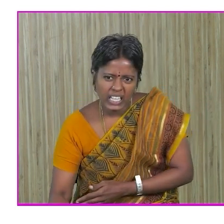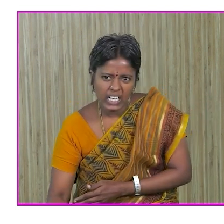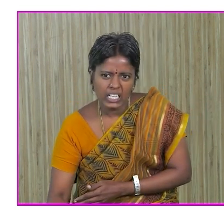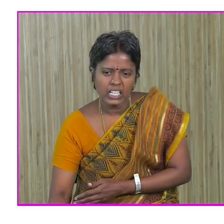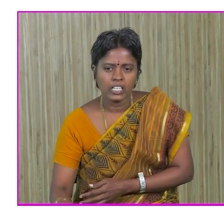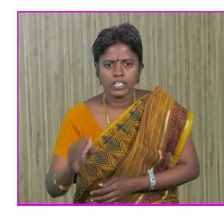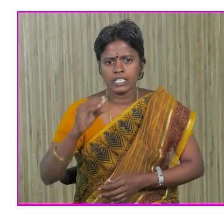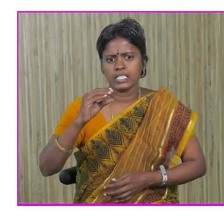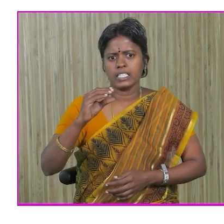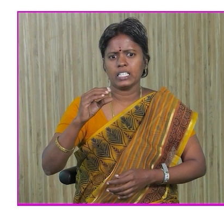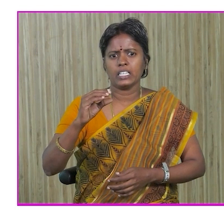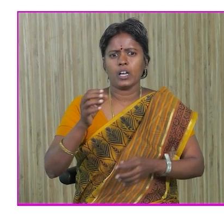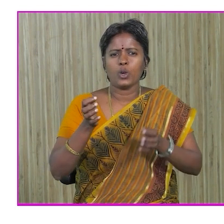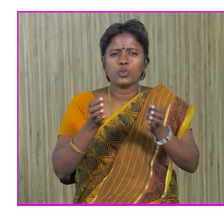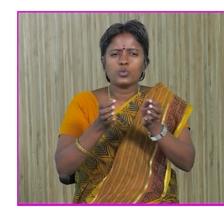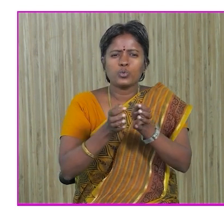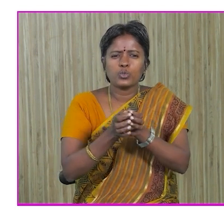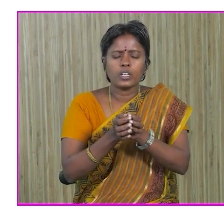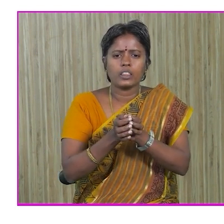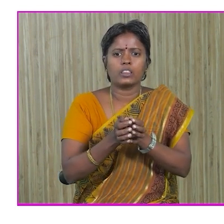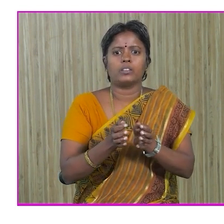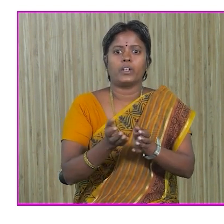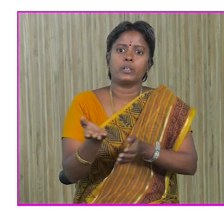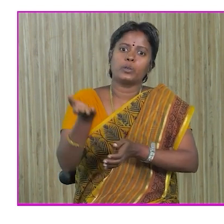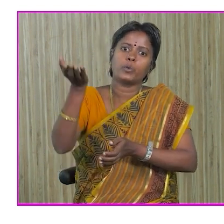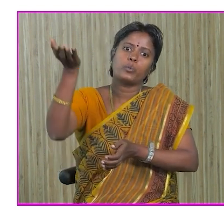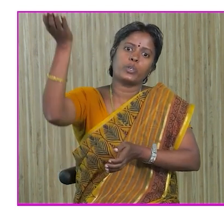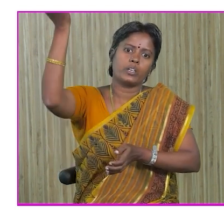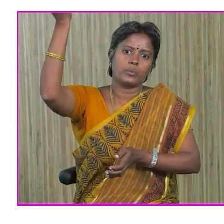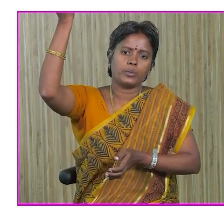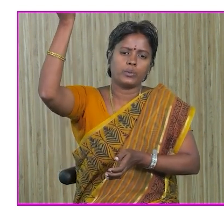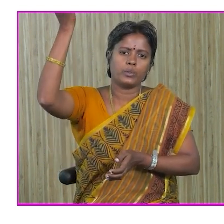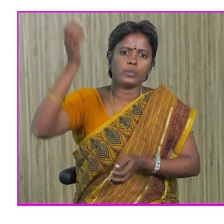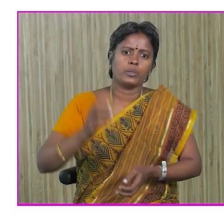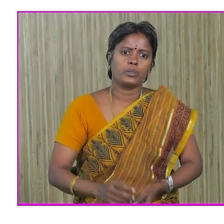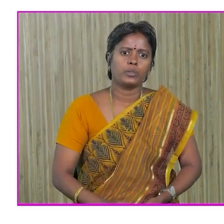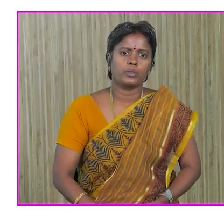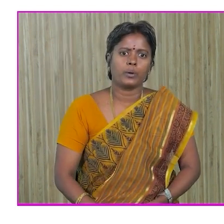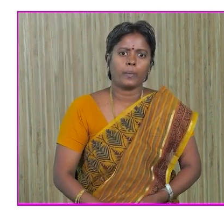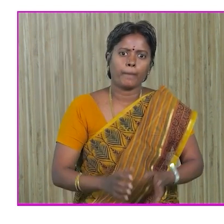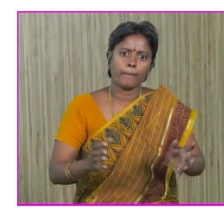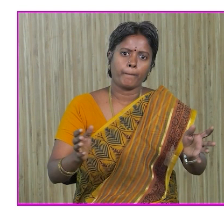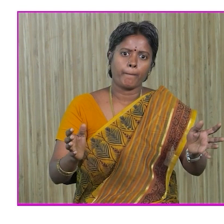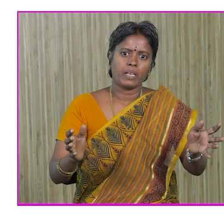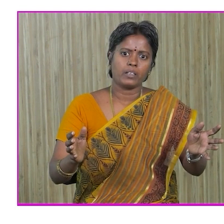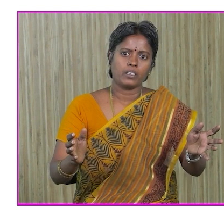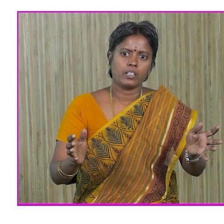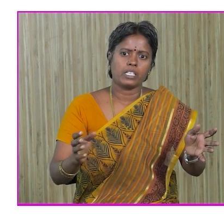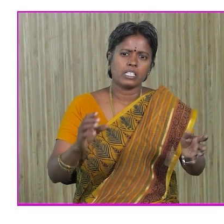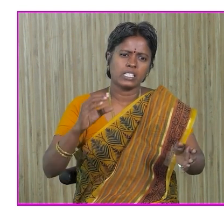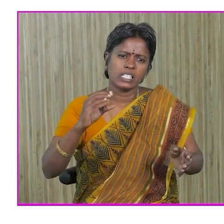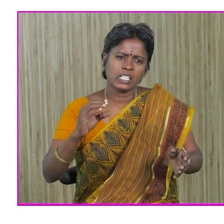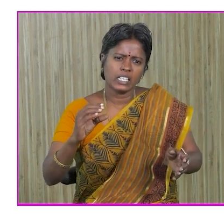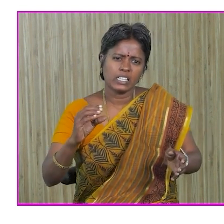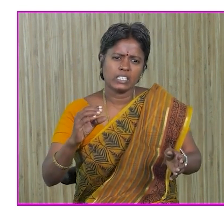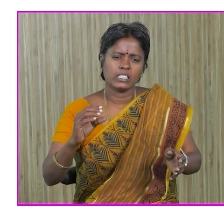வேண்டும் உயர்வு. பெருக்கத்து வேண்டும் பணிதல் சிறிய